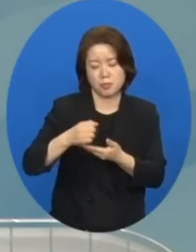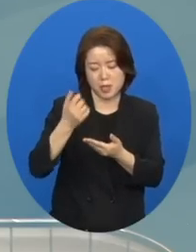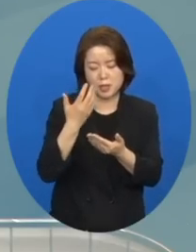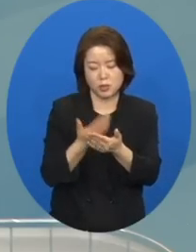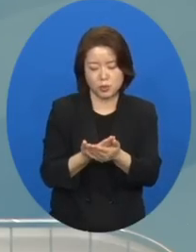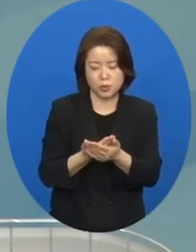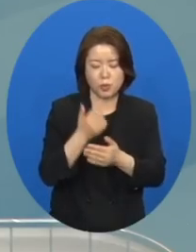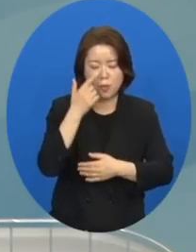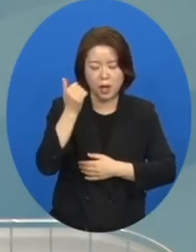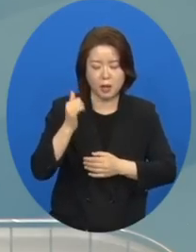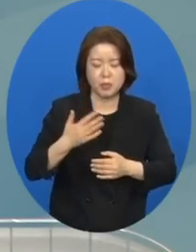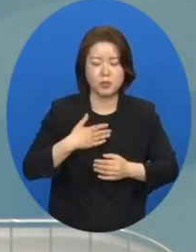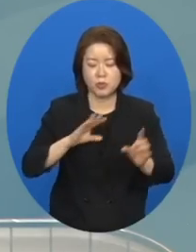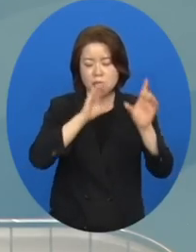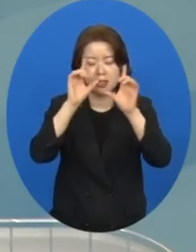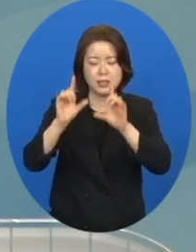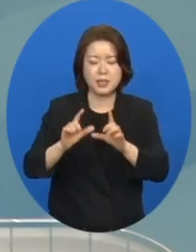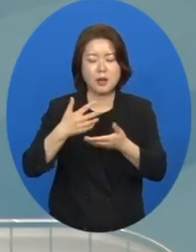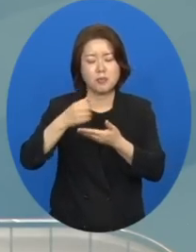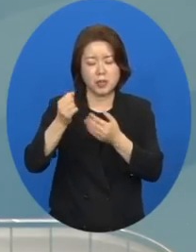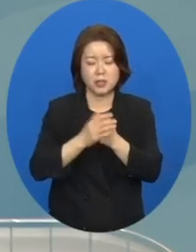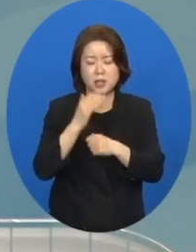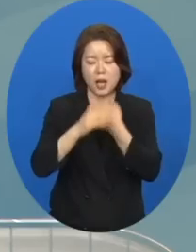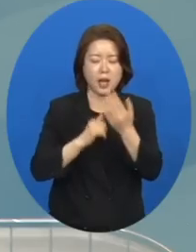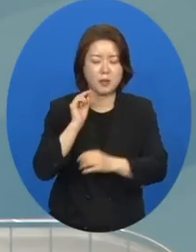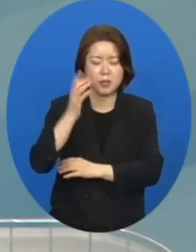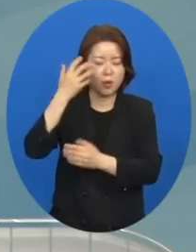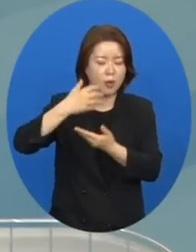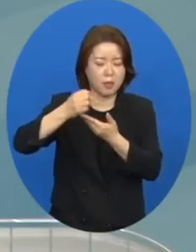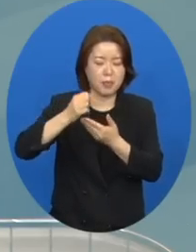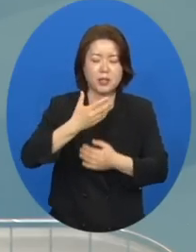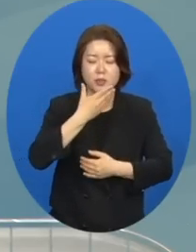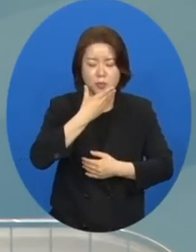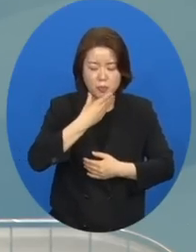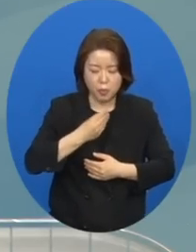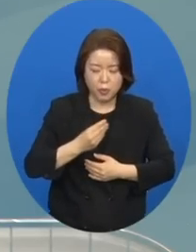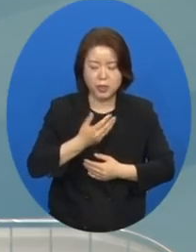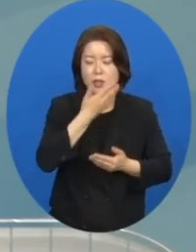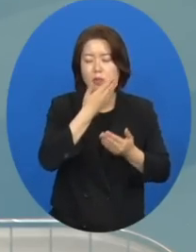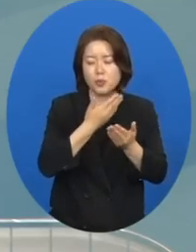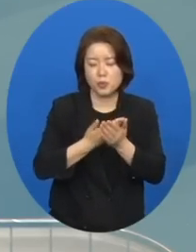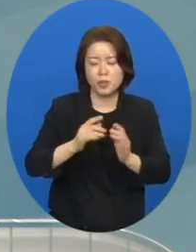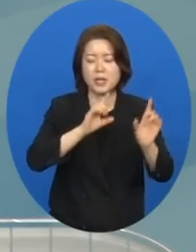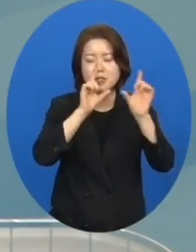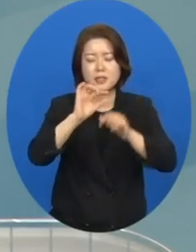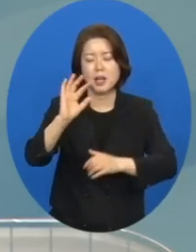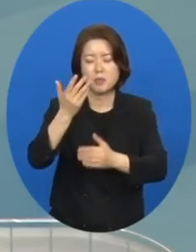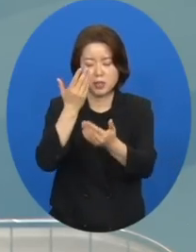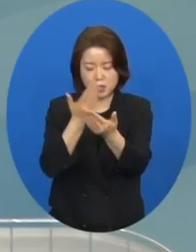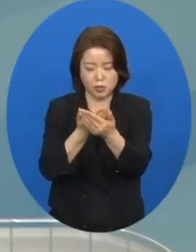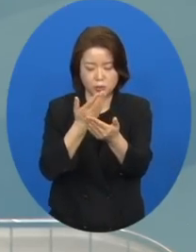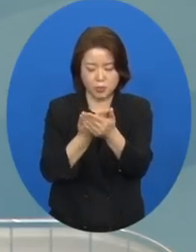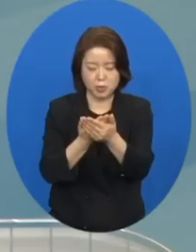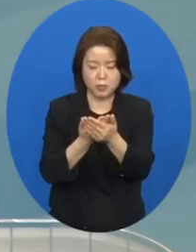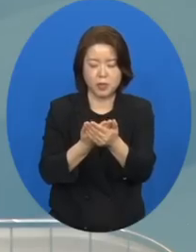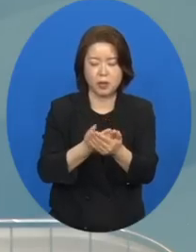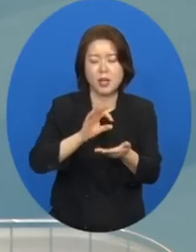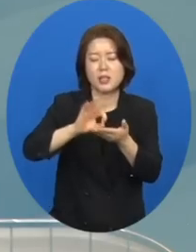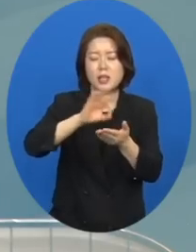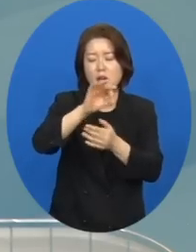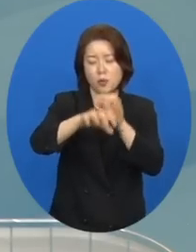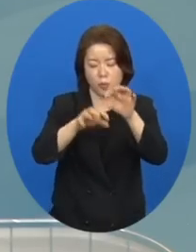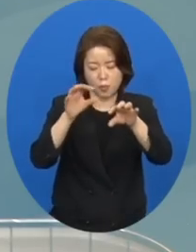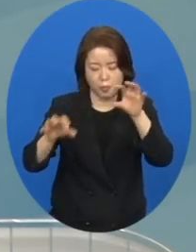아바 처의 삶을 받아 주시고 하나님께서 영광 받으시는 복된 좀비 안 삶이 되게 하여 주시옵소서 사스 있는 곳곳마다